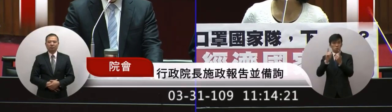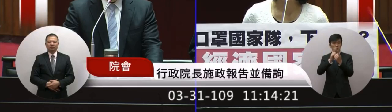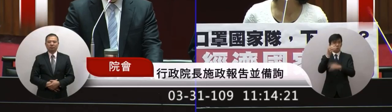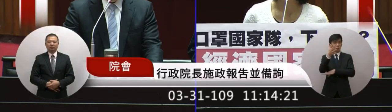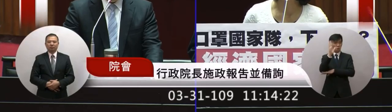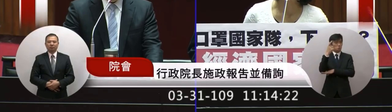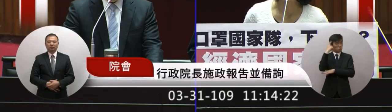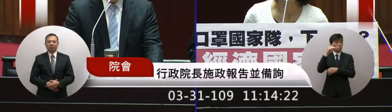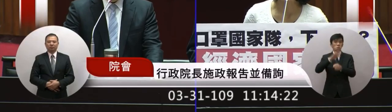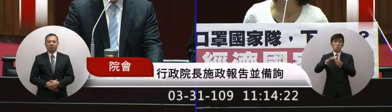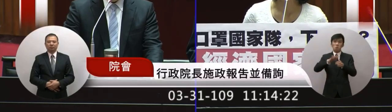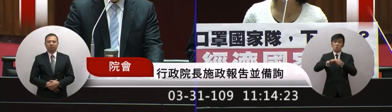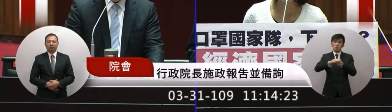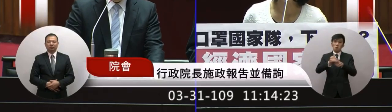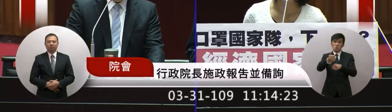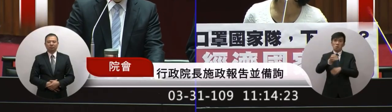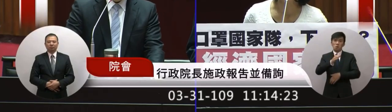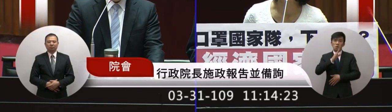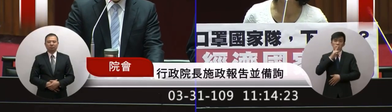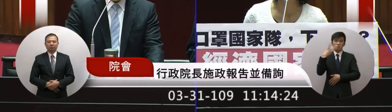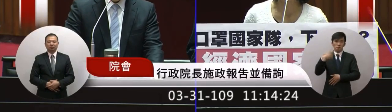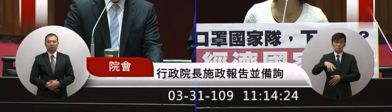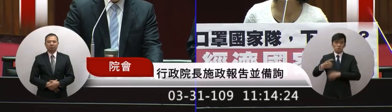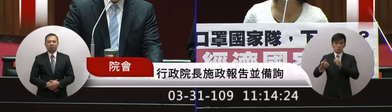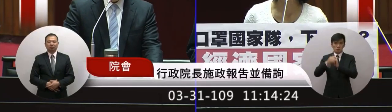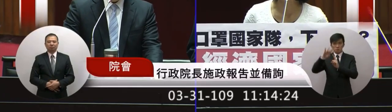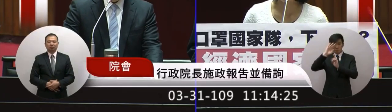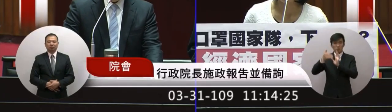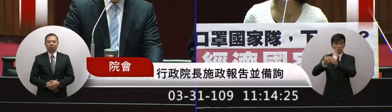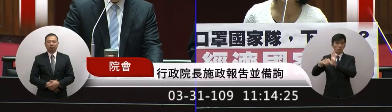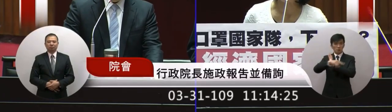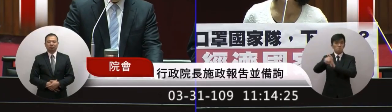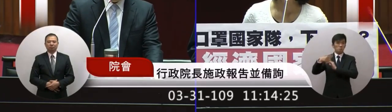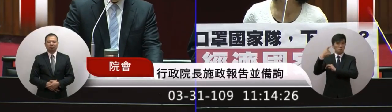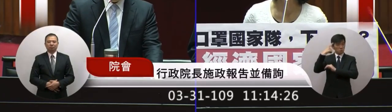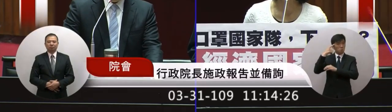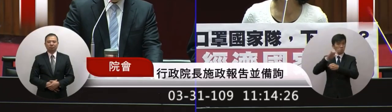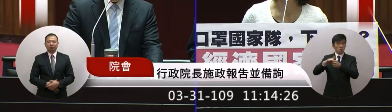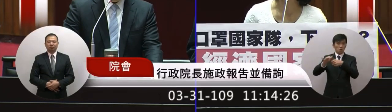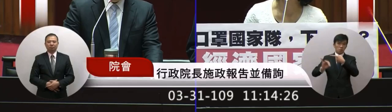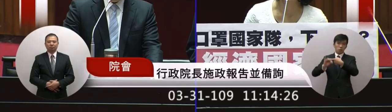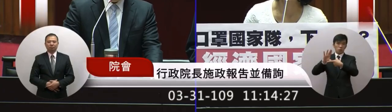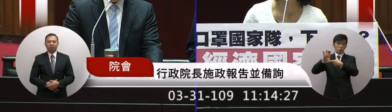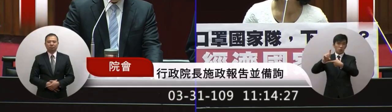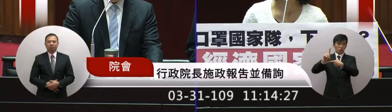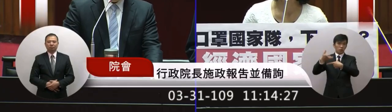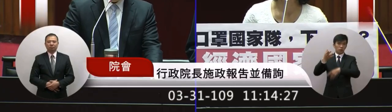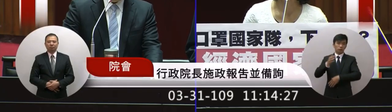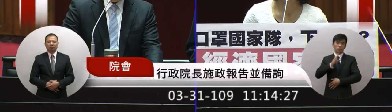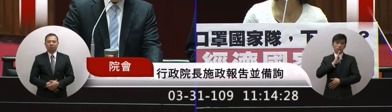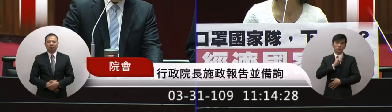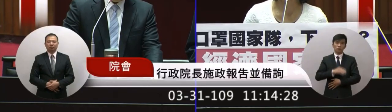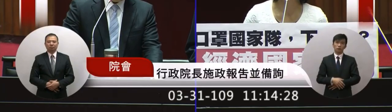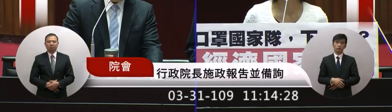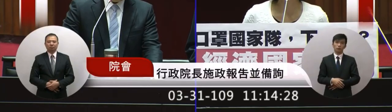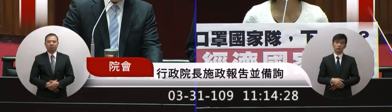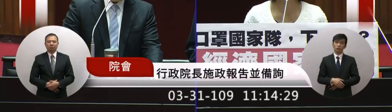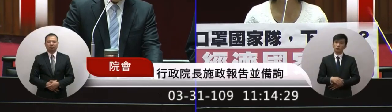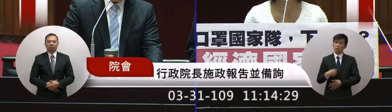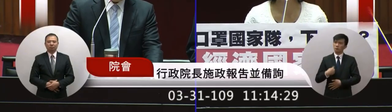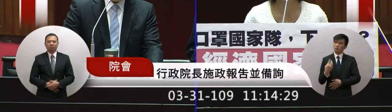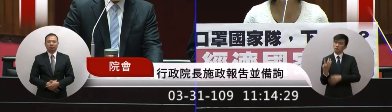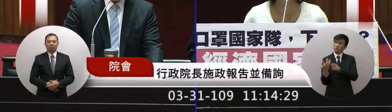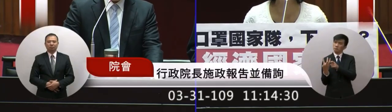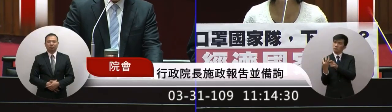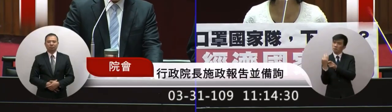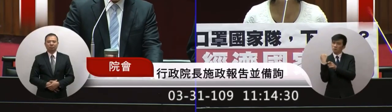突破了新高，尤其是在防疫的部分高达了91%，这可以说是我过去真的在采访的过